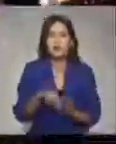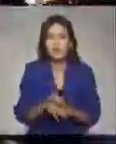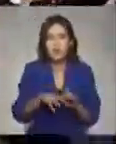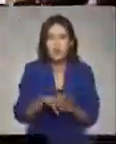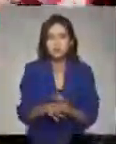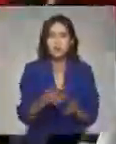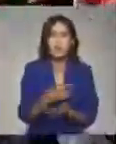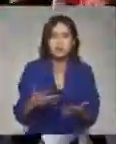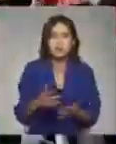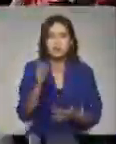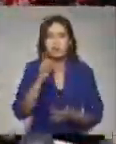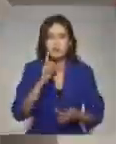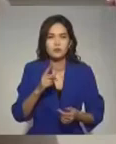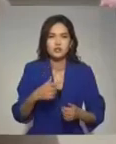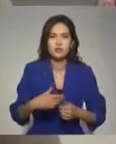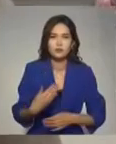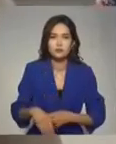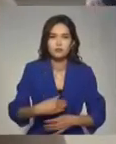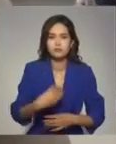линию с серьезными перебоями.